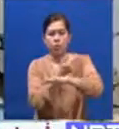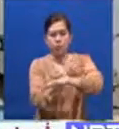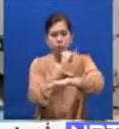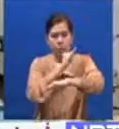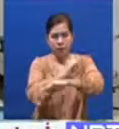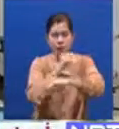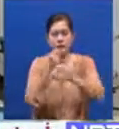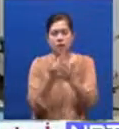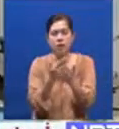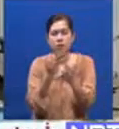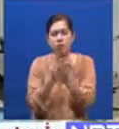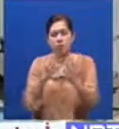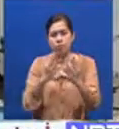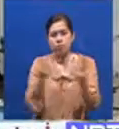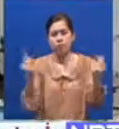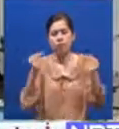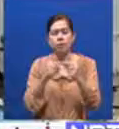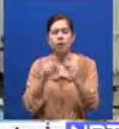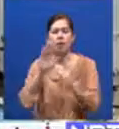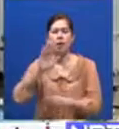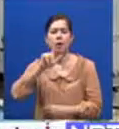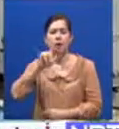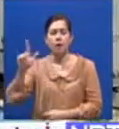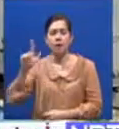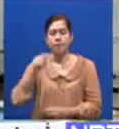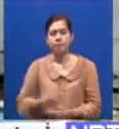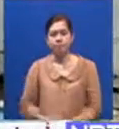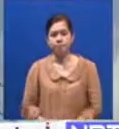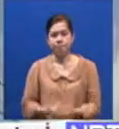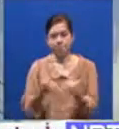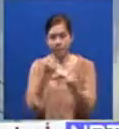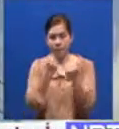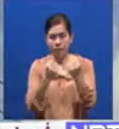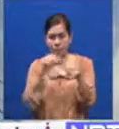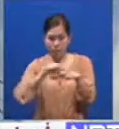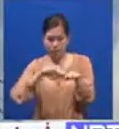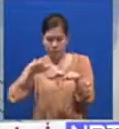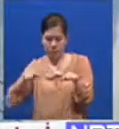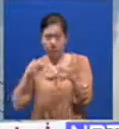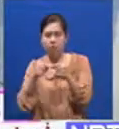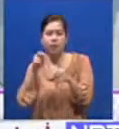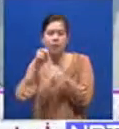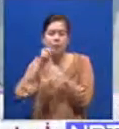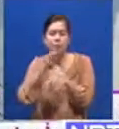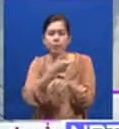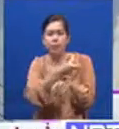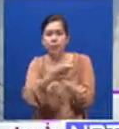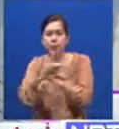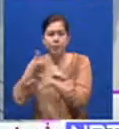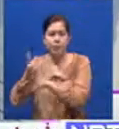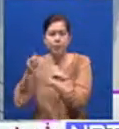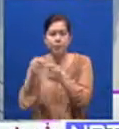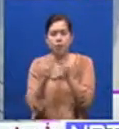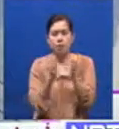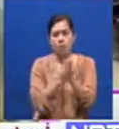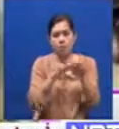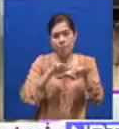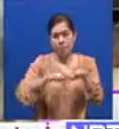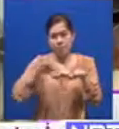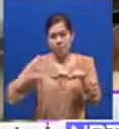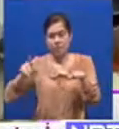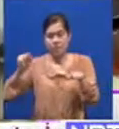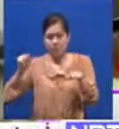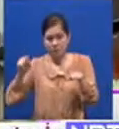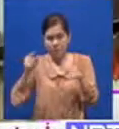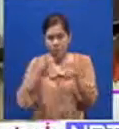เจ้าหน้าที่ระดมรถดับเพลิงจากเทศบาลเมืองลำตาเสาและในเขตพื้นที่ใกล้เคียงกว่า20คันเข้าระงับ